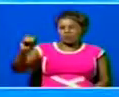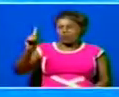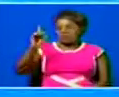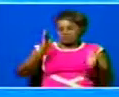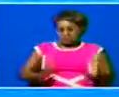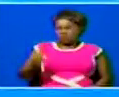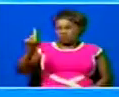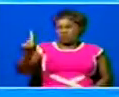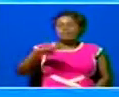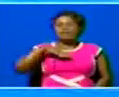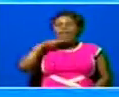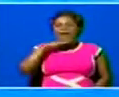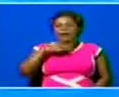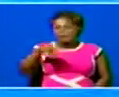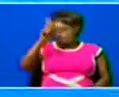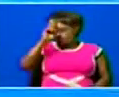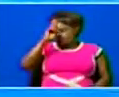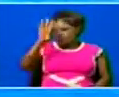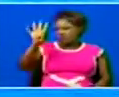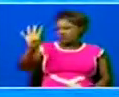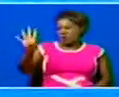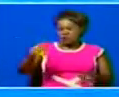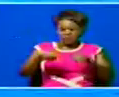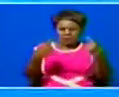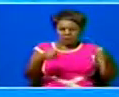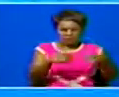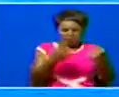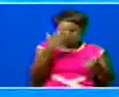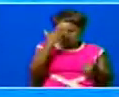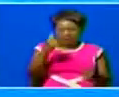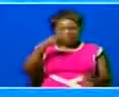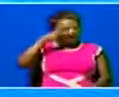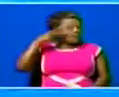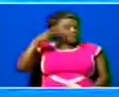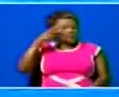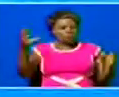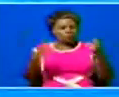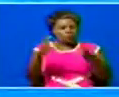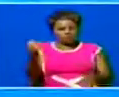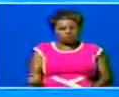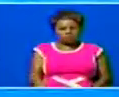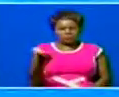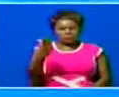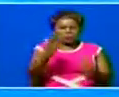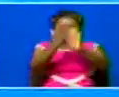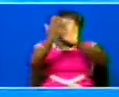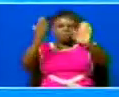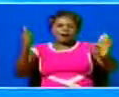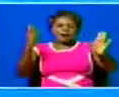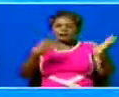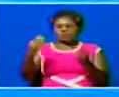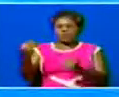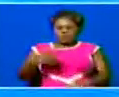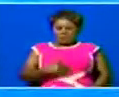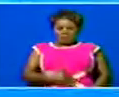Mtu mmoja amefariki huku maafisa wa polisi wanne wakijeruhiwa baada ya wapiganaji wa alshabaab kushambulia msafara wa mabasi ambao ulikuwa ukielekea